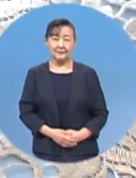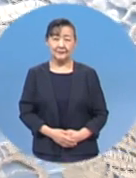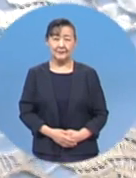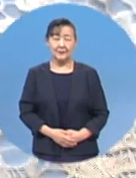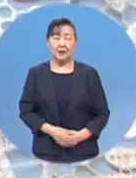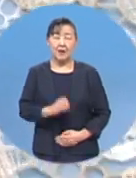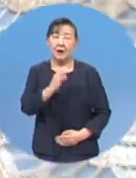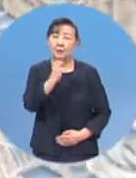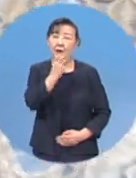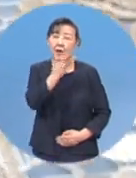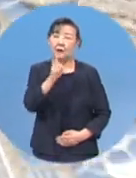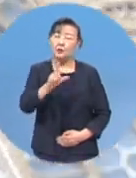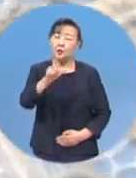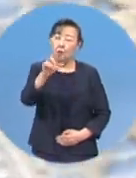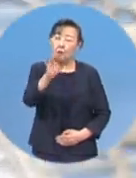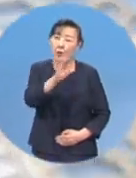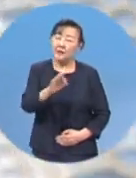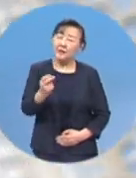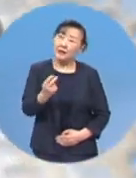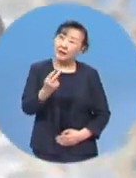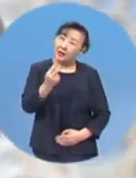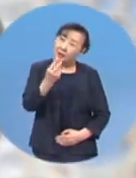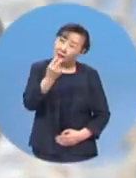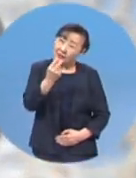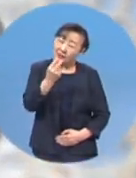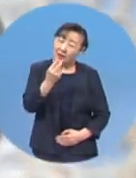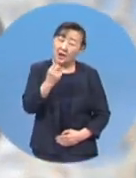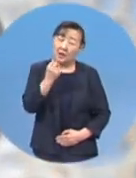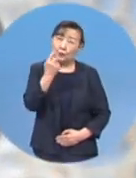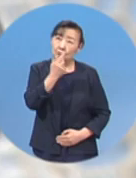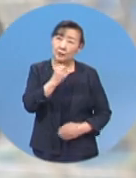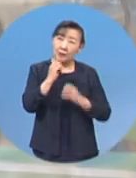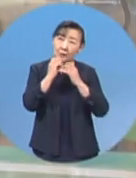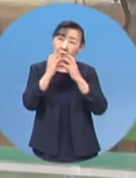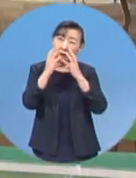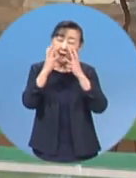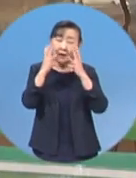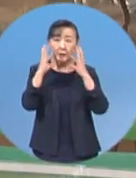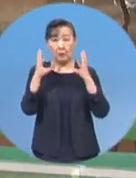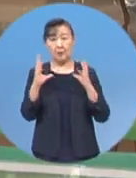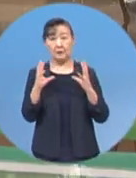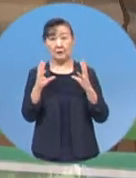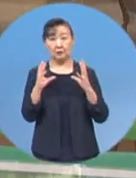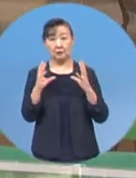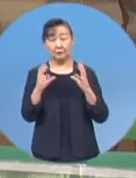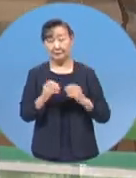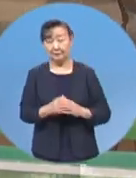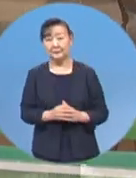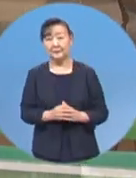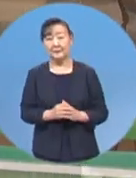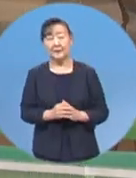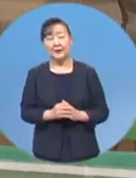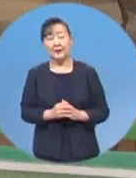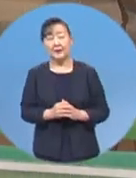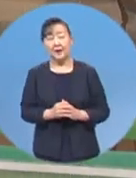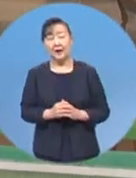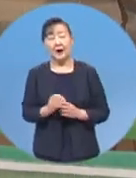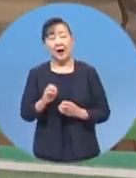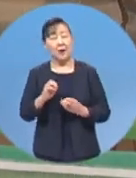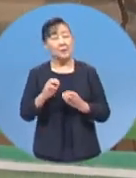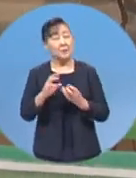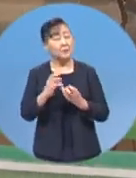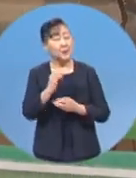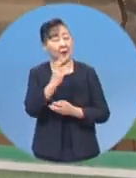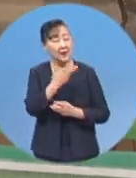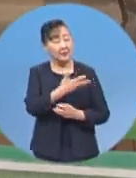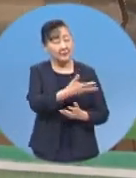バラの上品な香りが口いっぱいに広がります。なんだかまるでバラに包ま